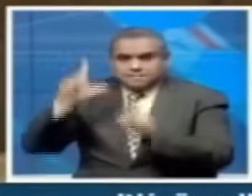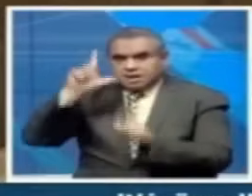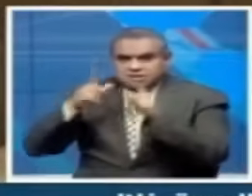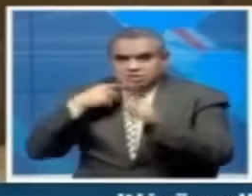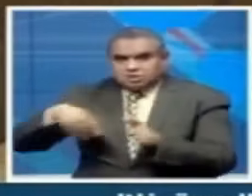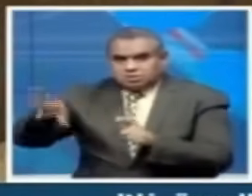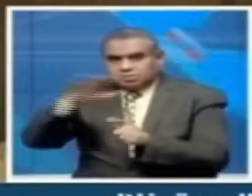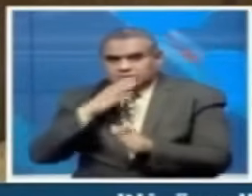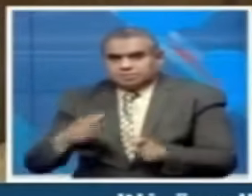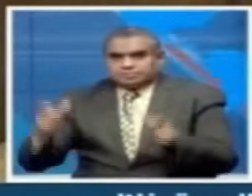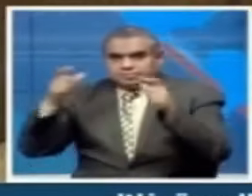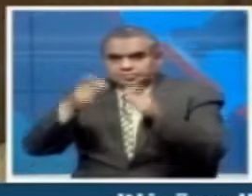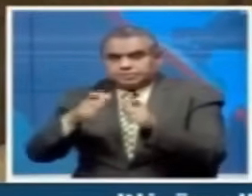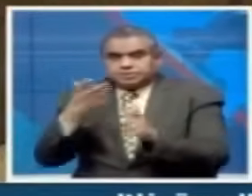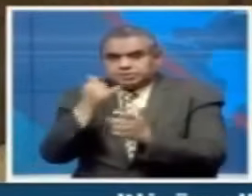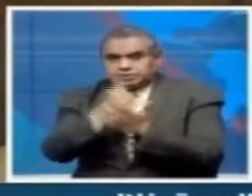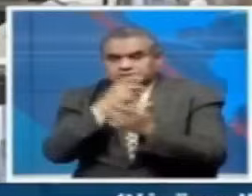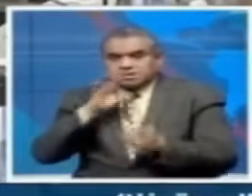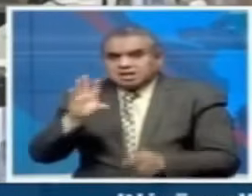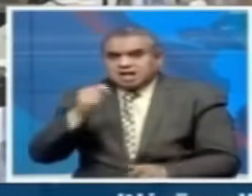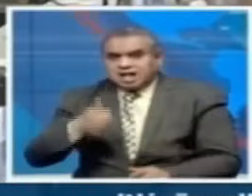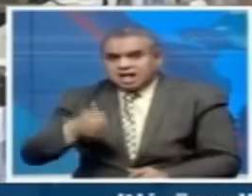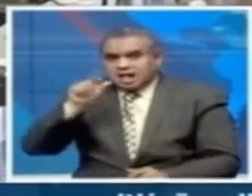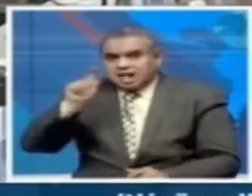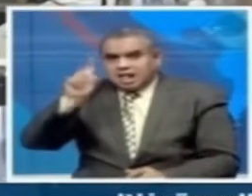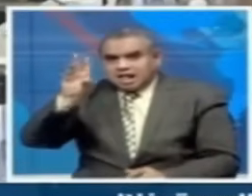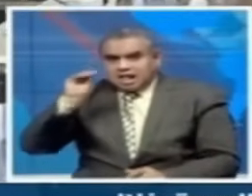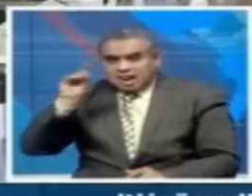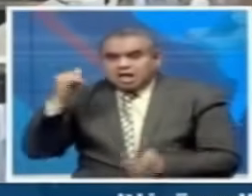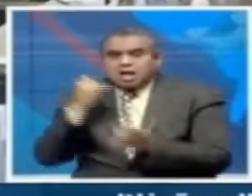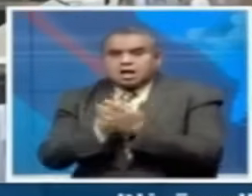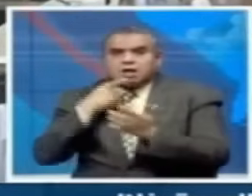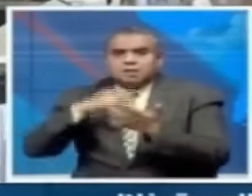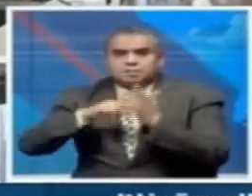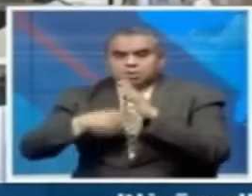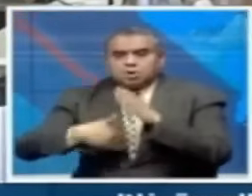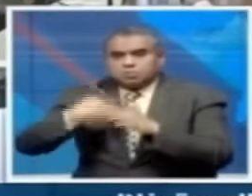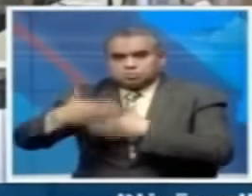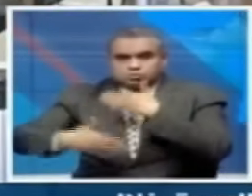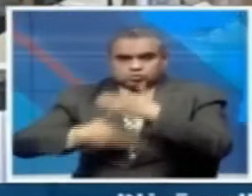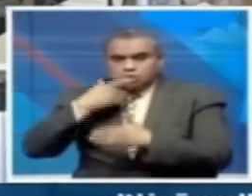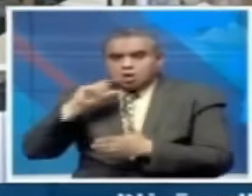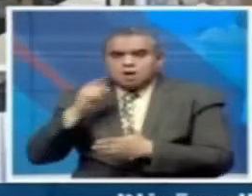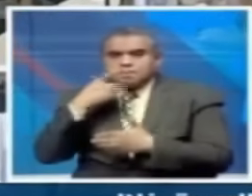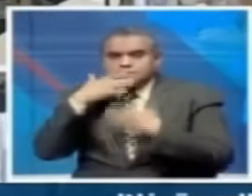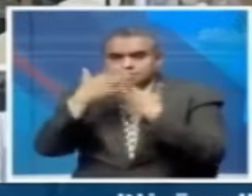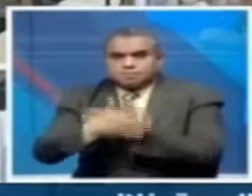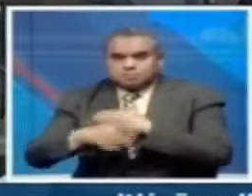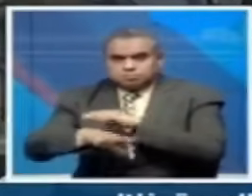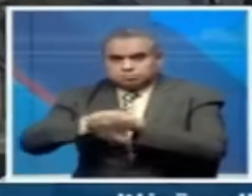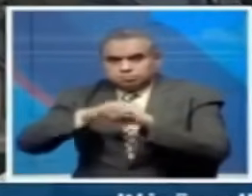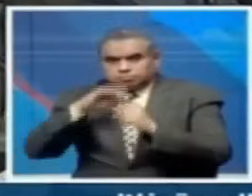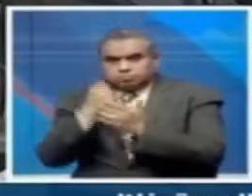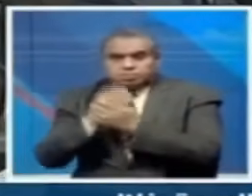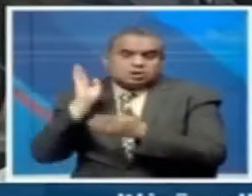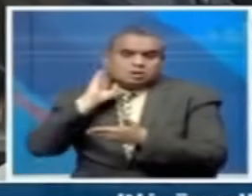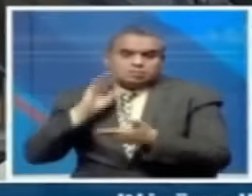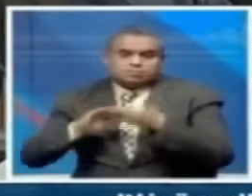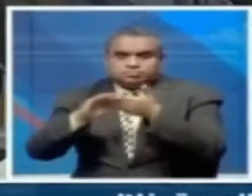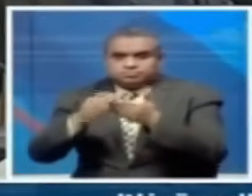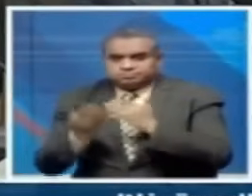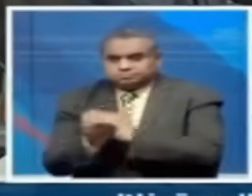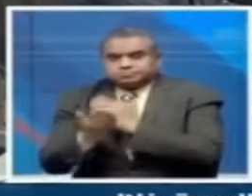حيث أشار السعيد إلى أهمية الإسراع بمعدلات تنفيذ المشروعات الجارية وميكنة الخدمات في